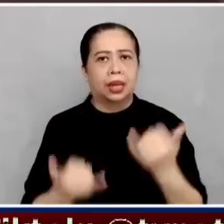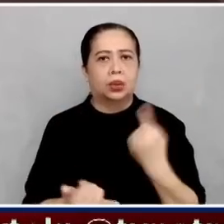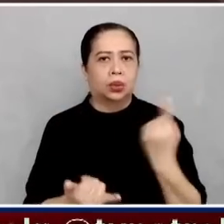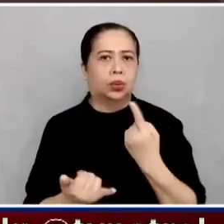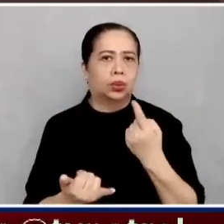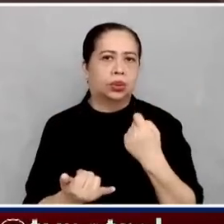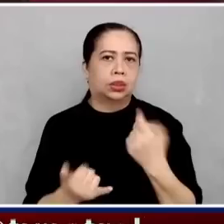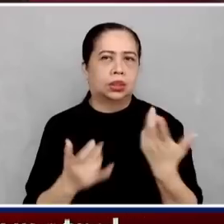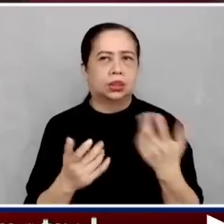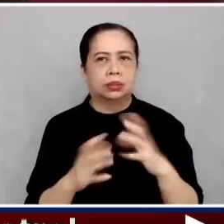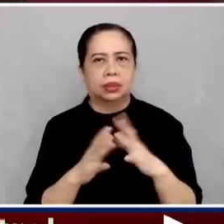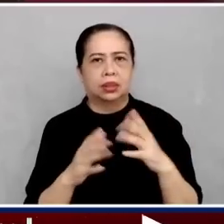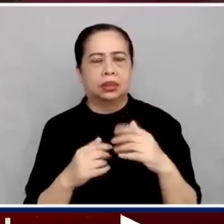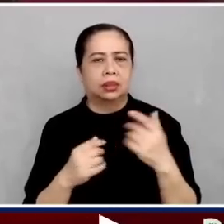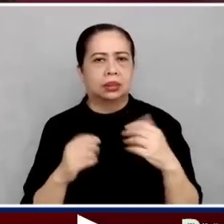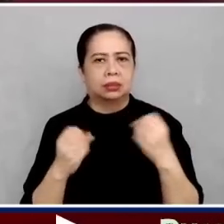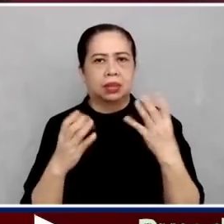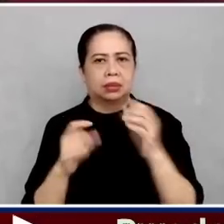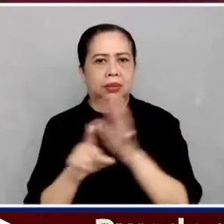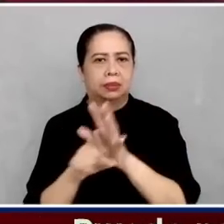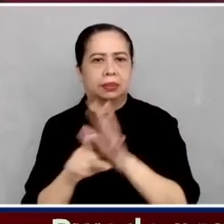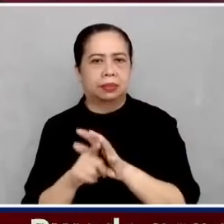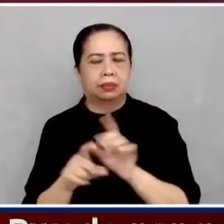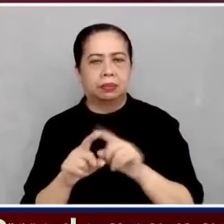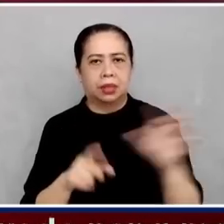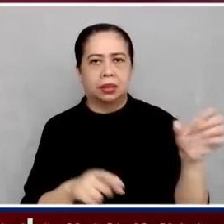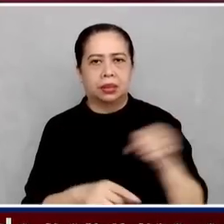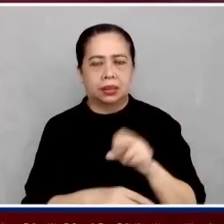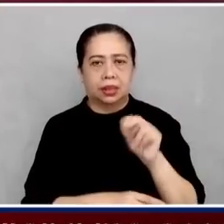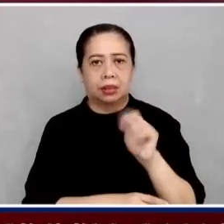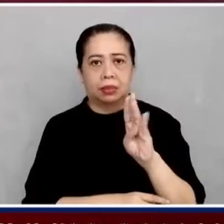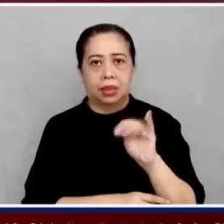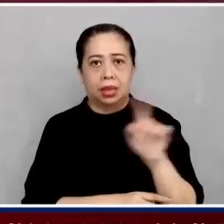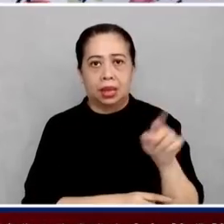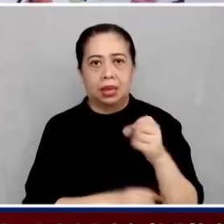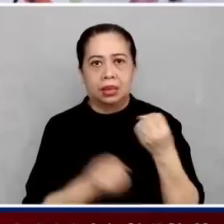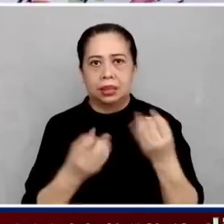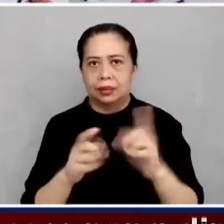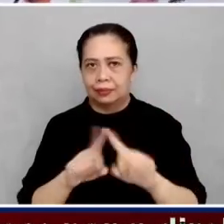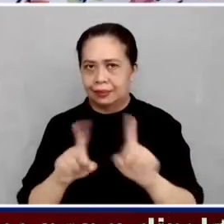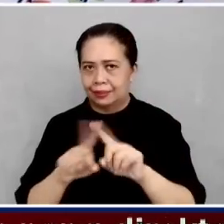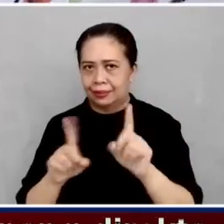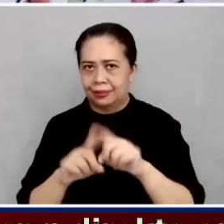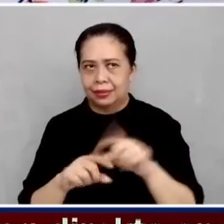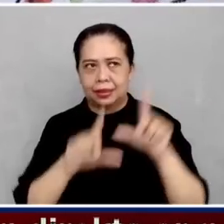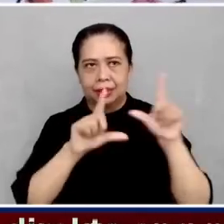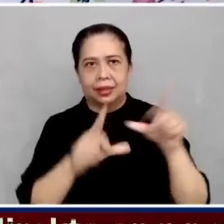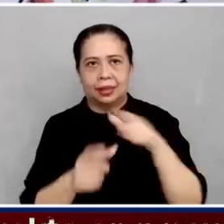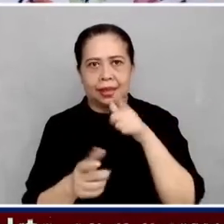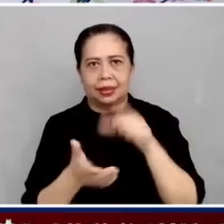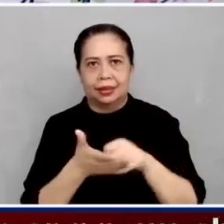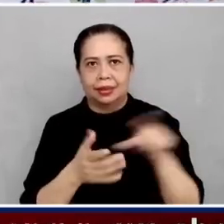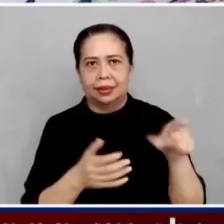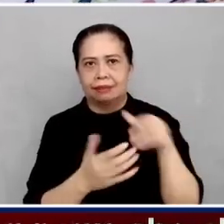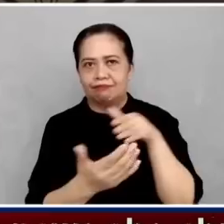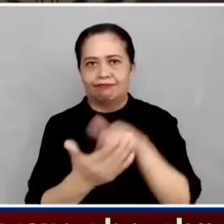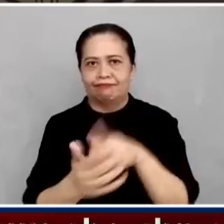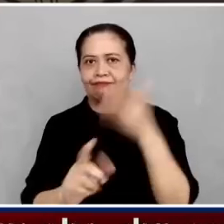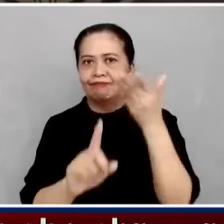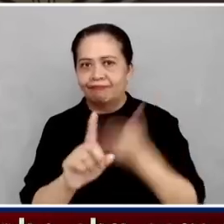naging sobrang peak season. Pero nabawi ng NBI sa suspect ang sari-sari mga demand letter na mga biktima laban sa